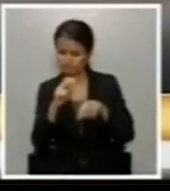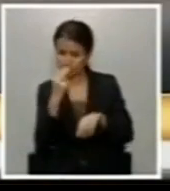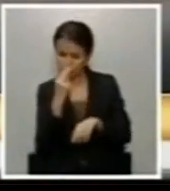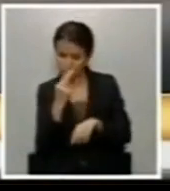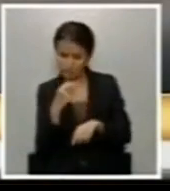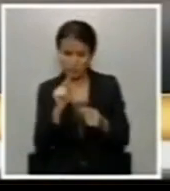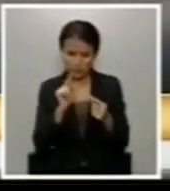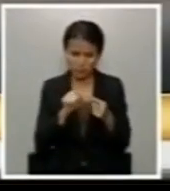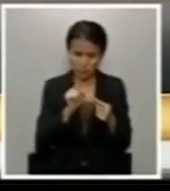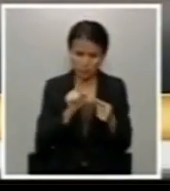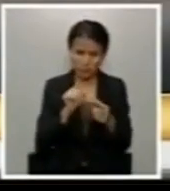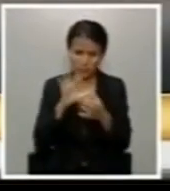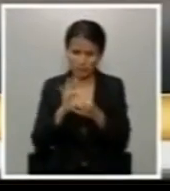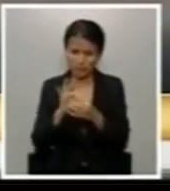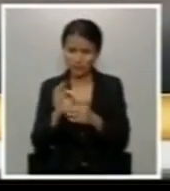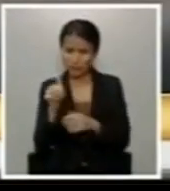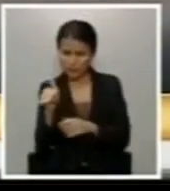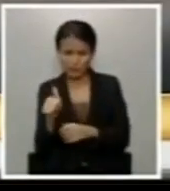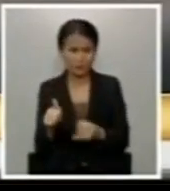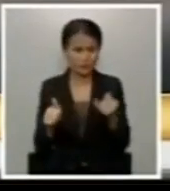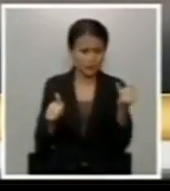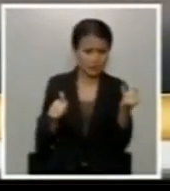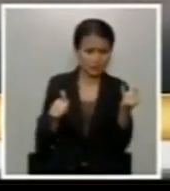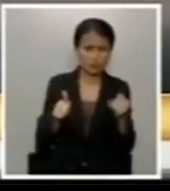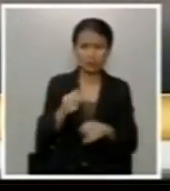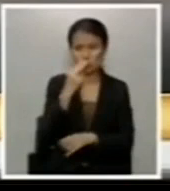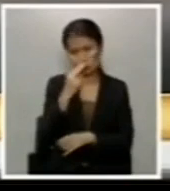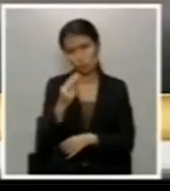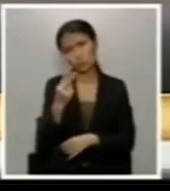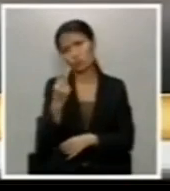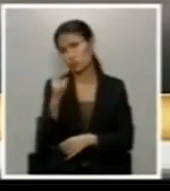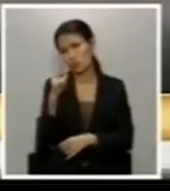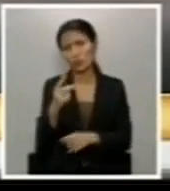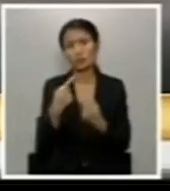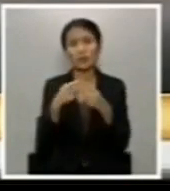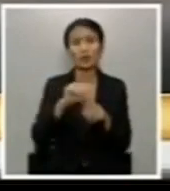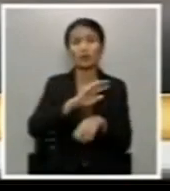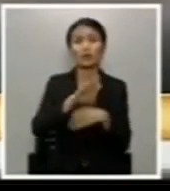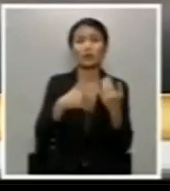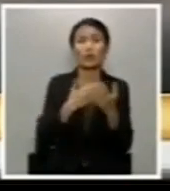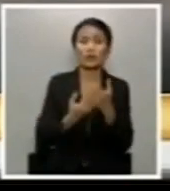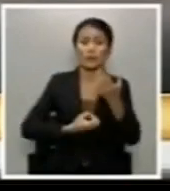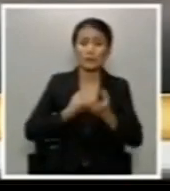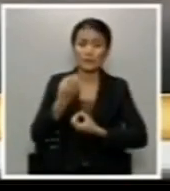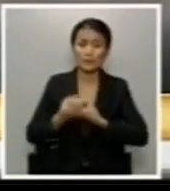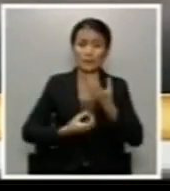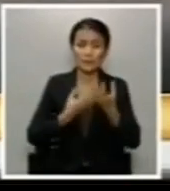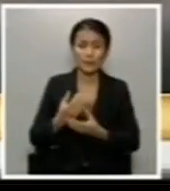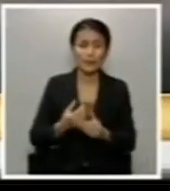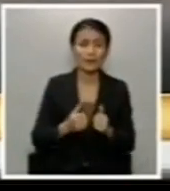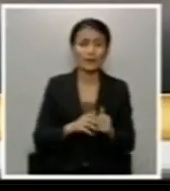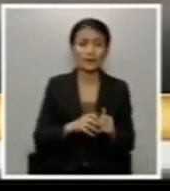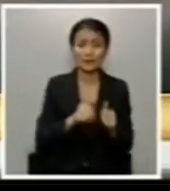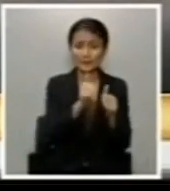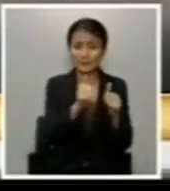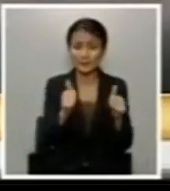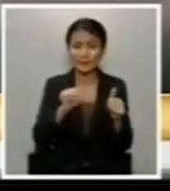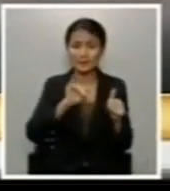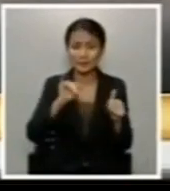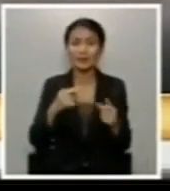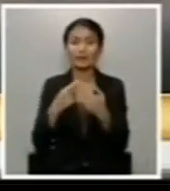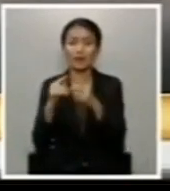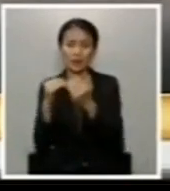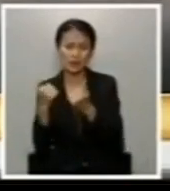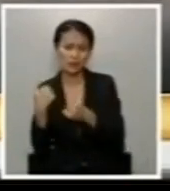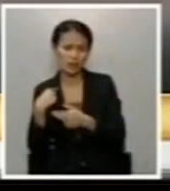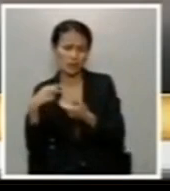เสียแต่ที่อภิปรายกันมาก็มีทั้งข้อดีแล้วก็ข้อเสียต้องช่วยการศึกษากันต่อไปนะท่านประธ